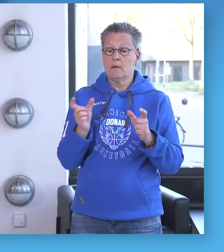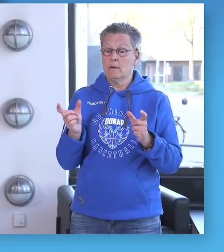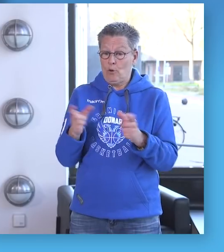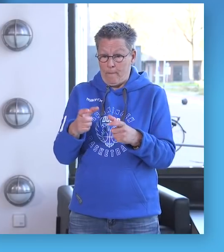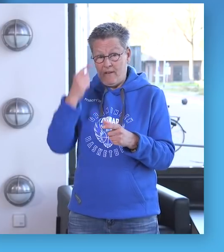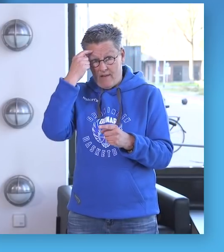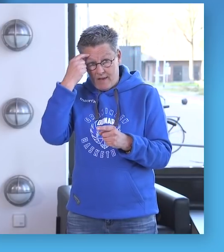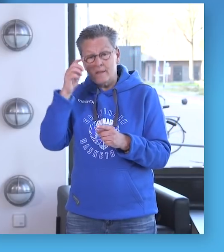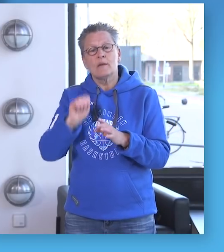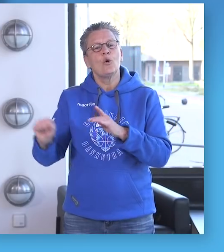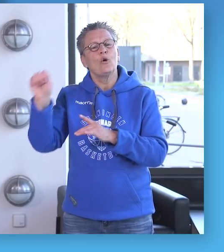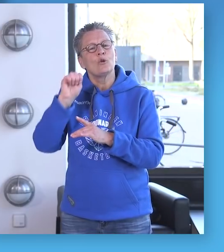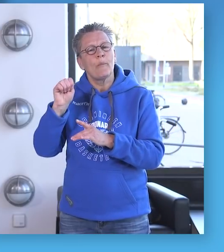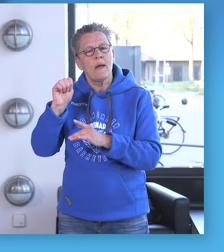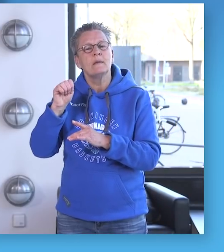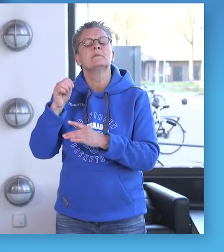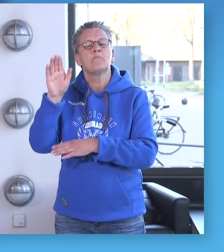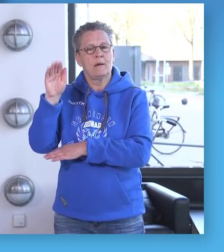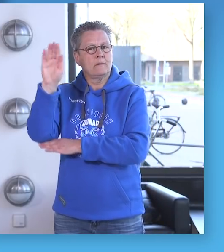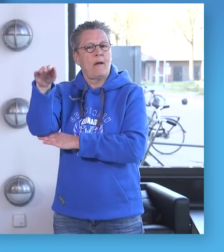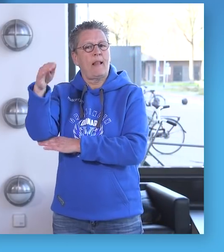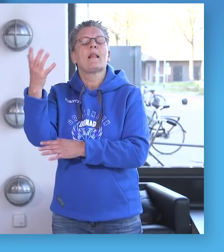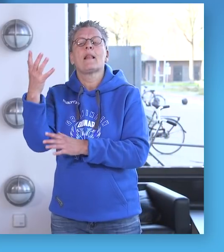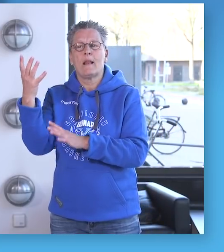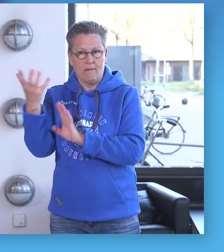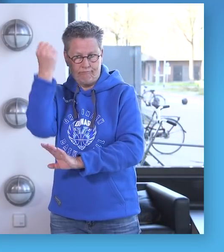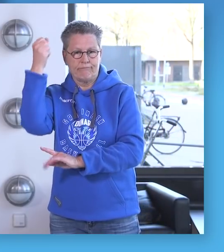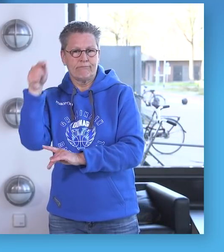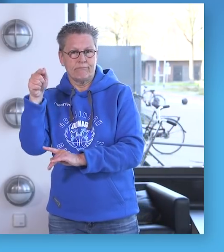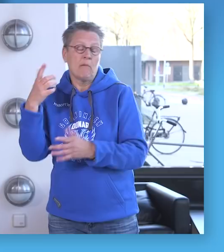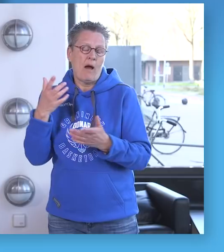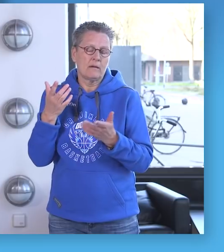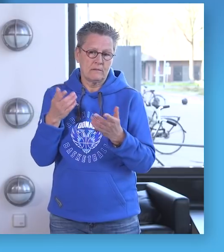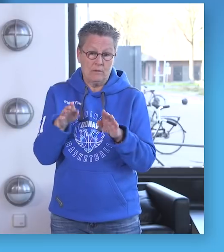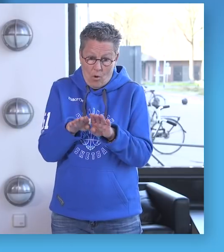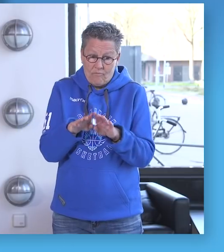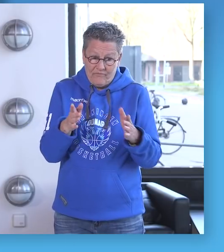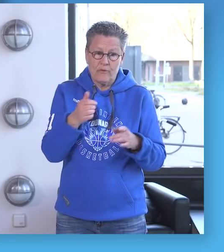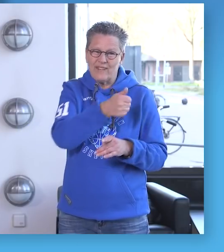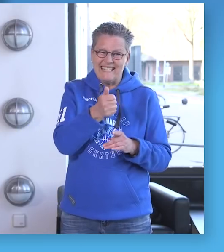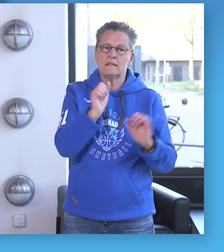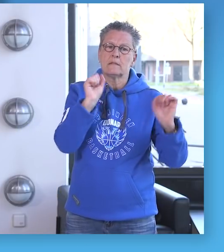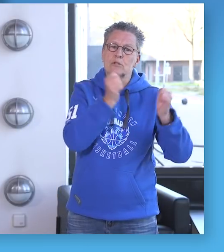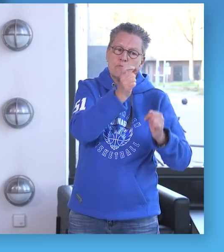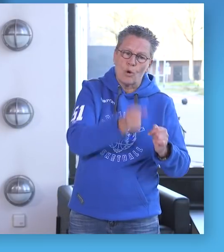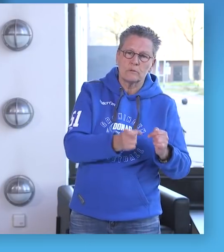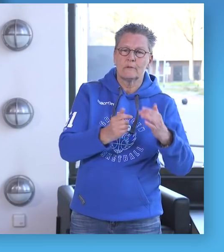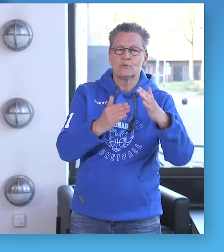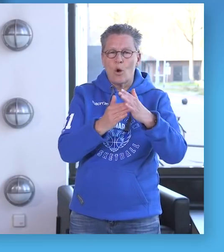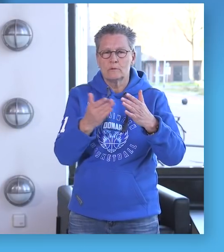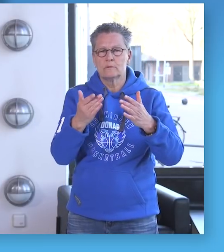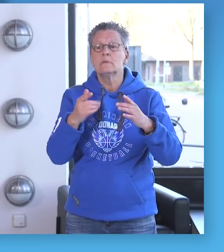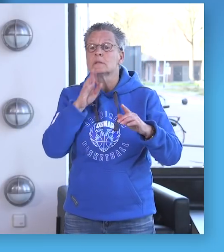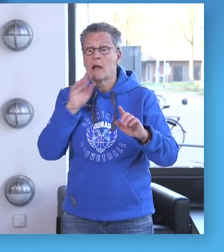Europees basketbal zou gaan halen. En tegelijkertijd is voor elke sporter, of ook voor elke coach, elke finale of elke prijs die je